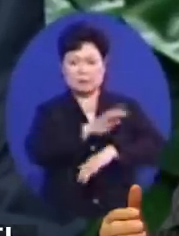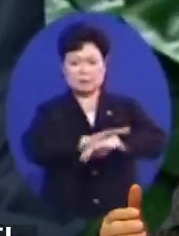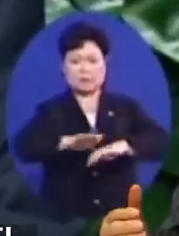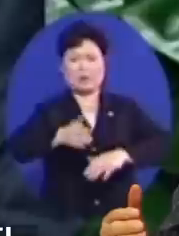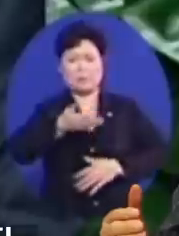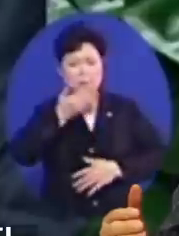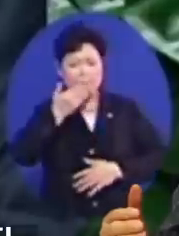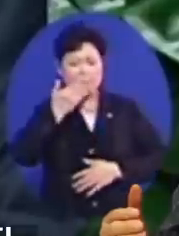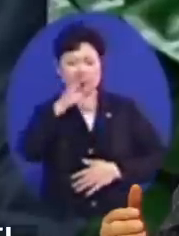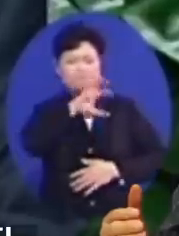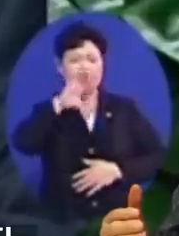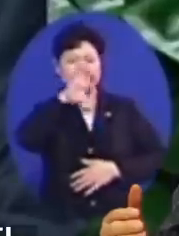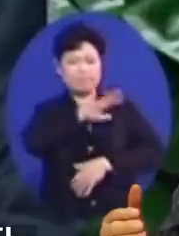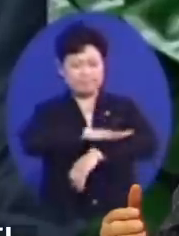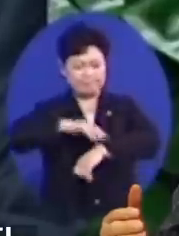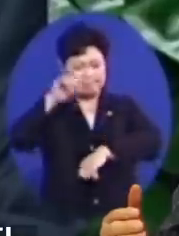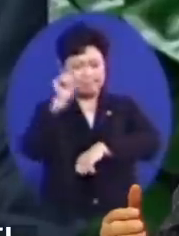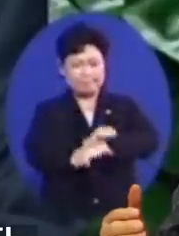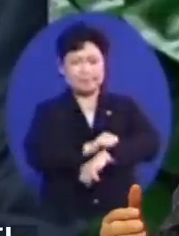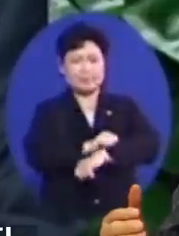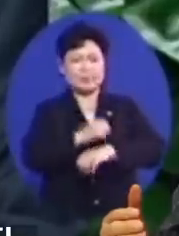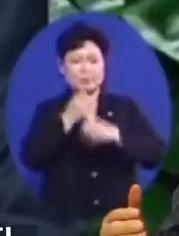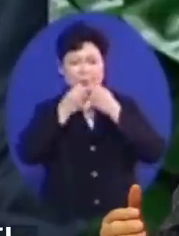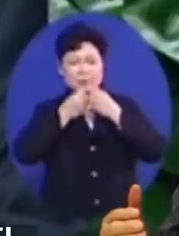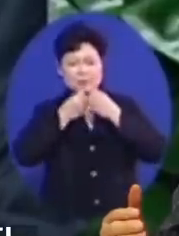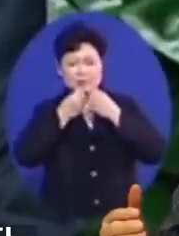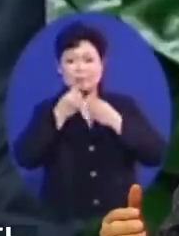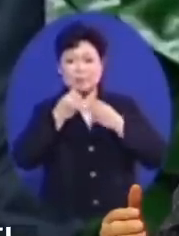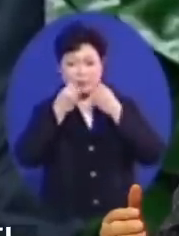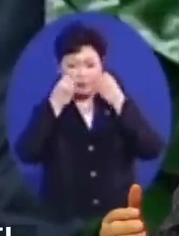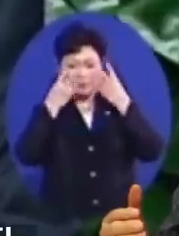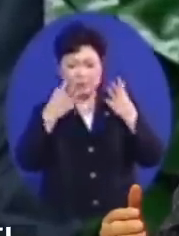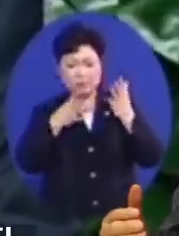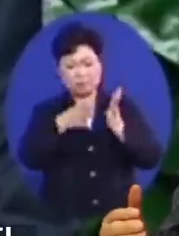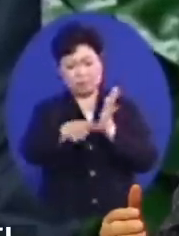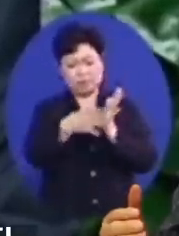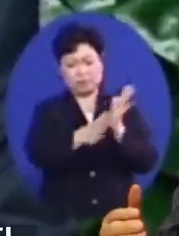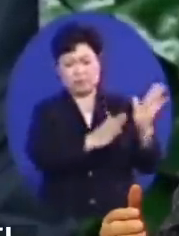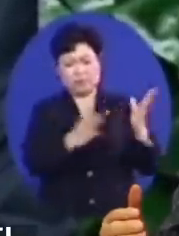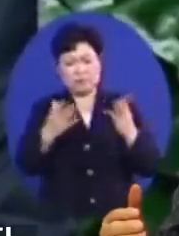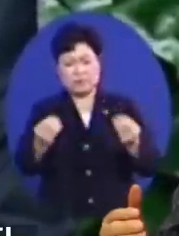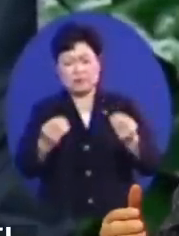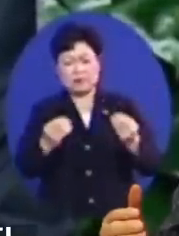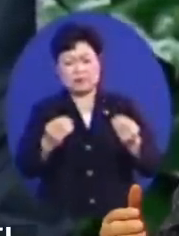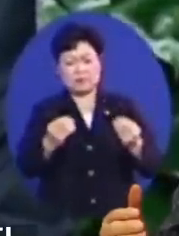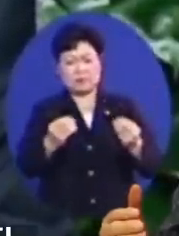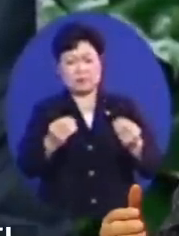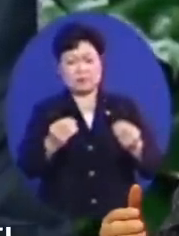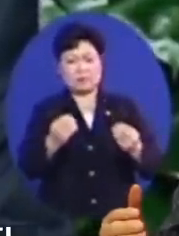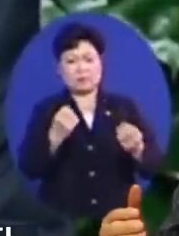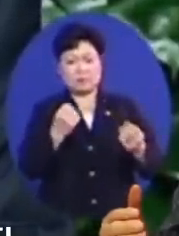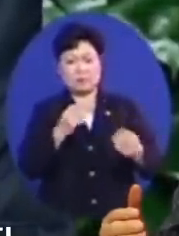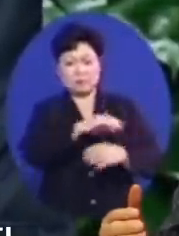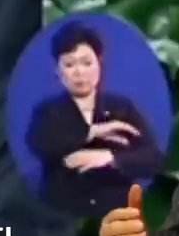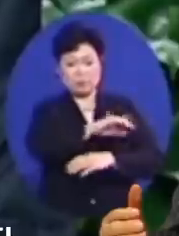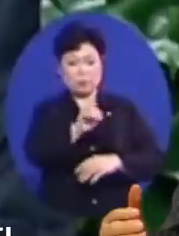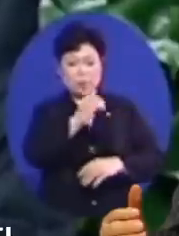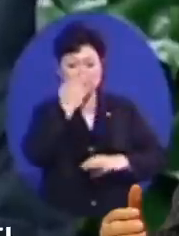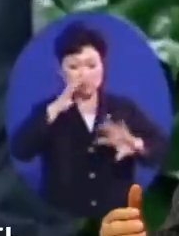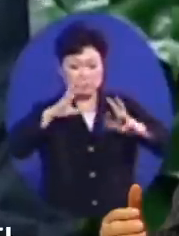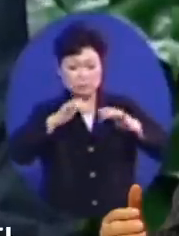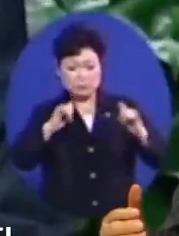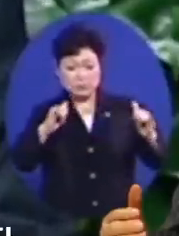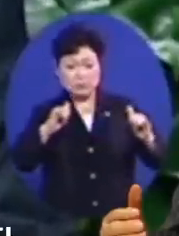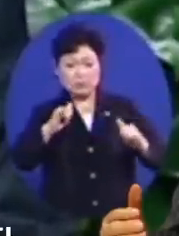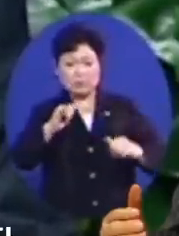훈련되고 최신 무기로 무장해서 낙심하고 좌절하고 절망한 이스라엘 백성을 공격해 오니까